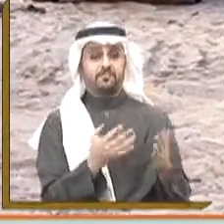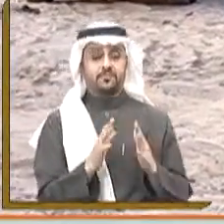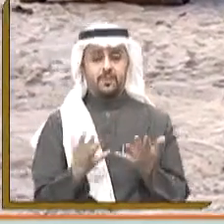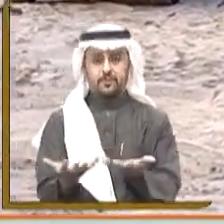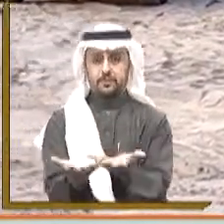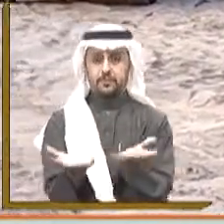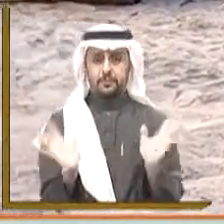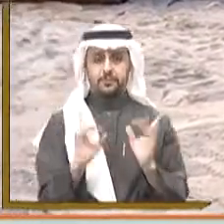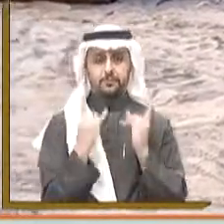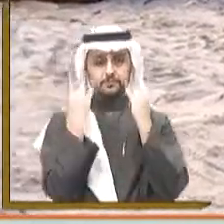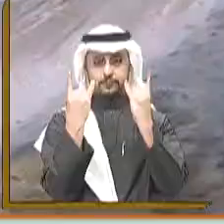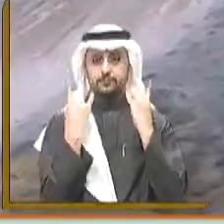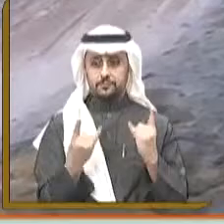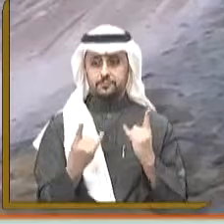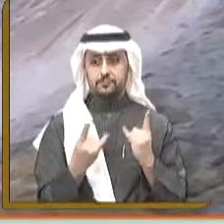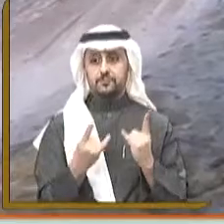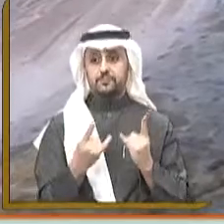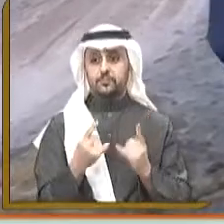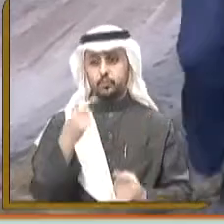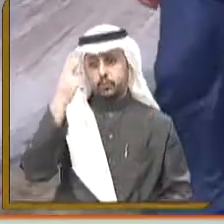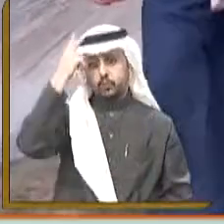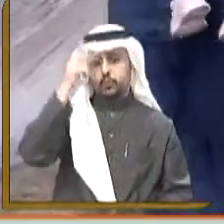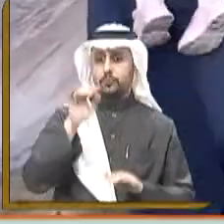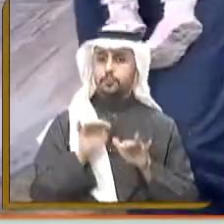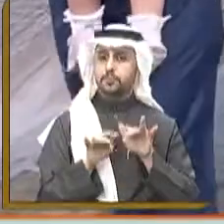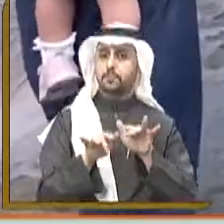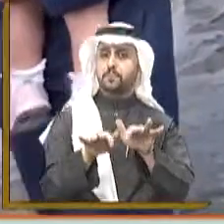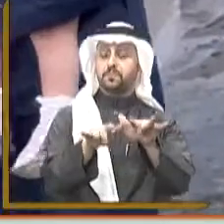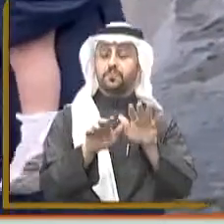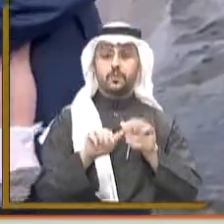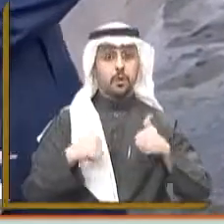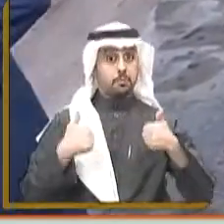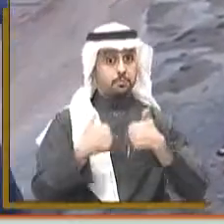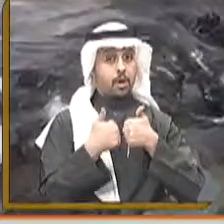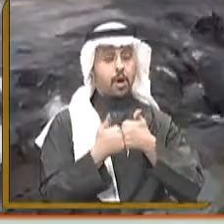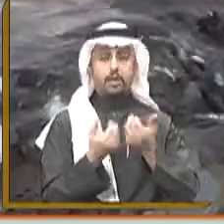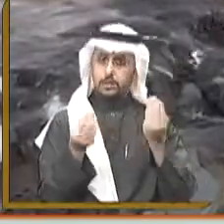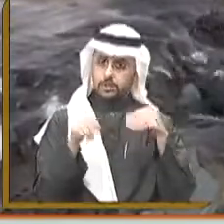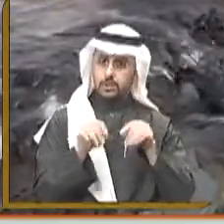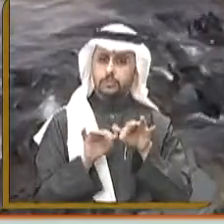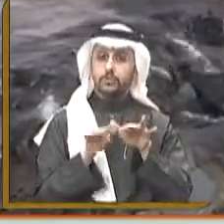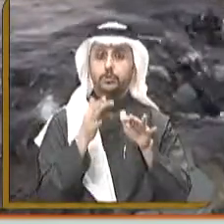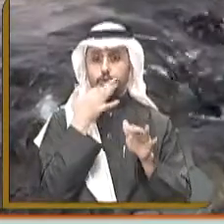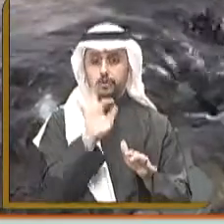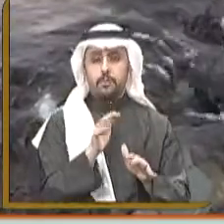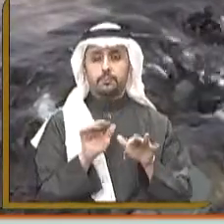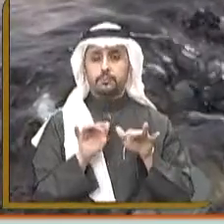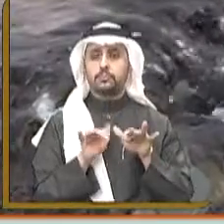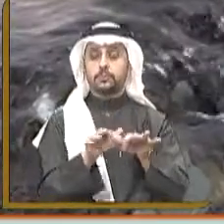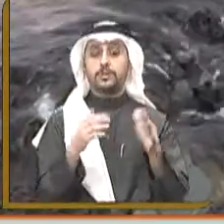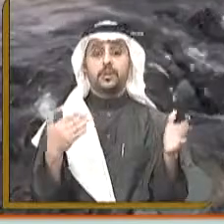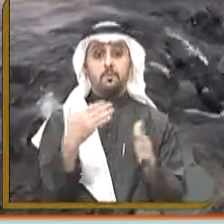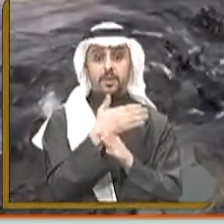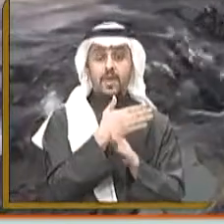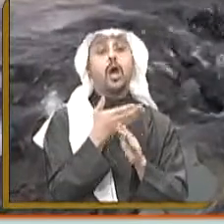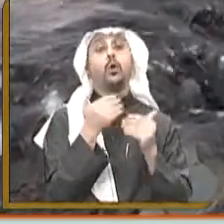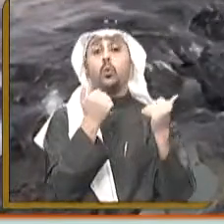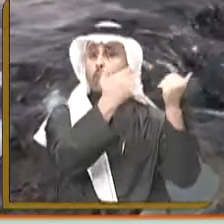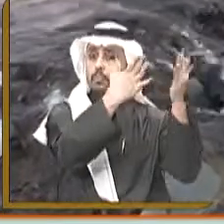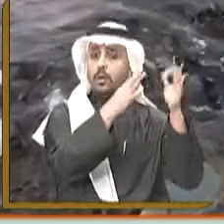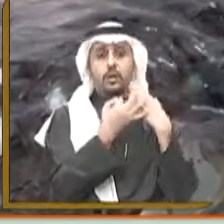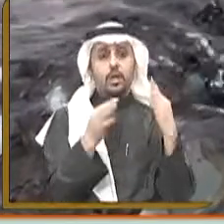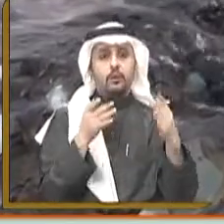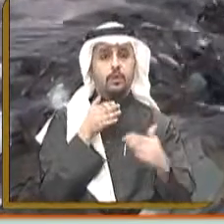الوادي، والذي يشهد إقبالا متزايدا من الزوار من داخل المنطقة وخارجها.